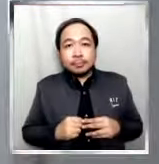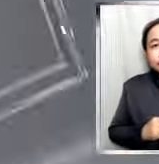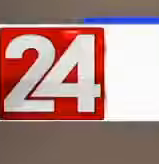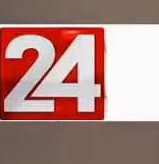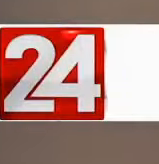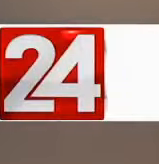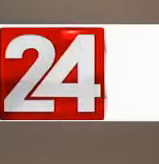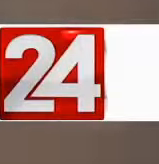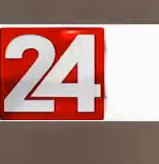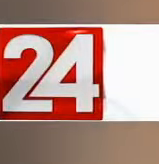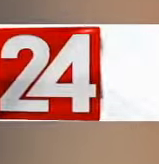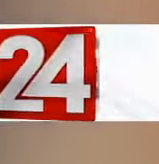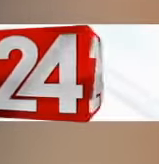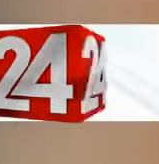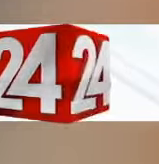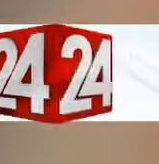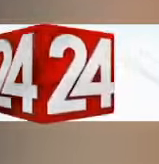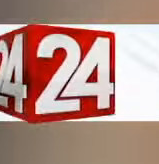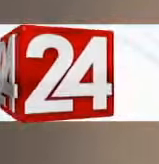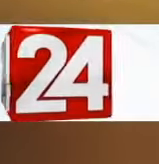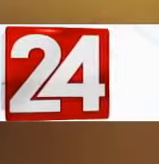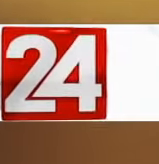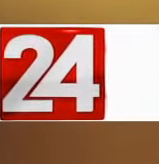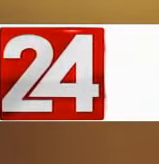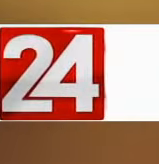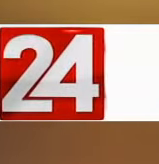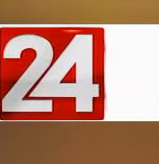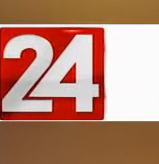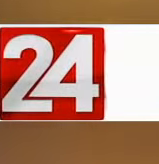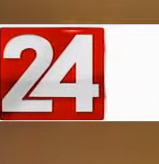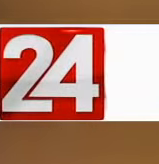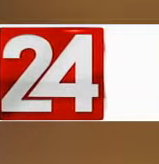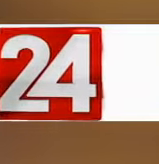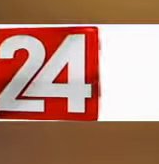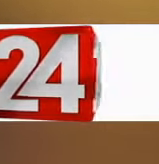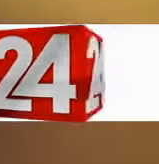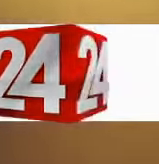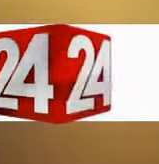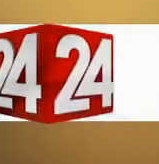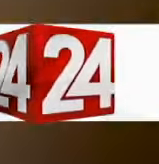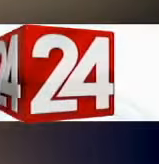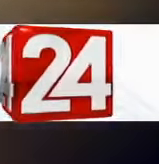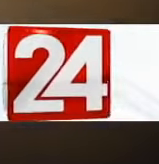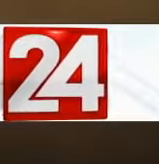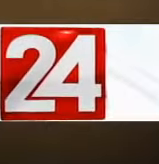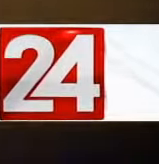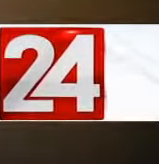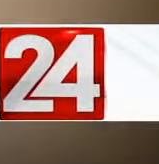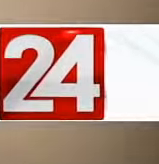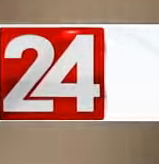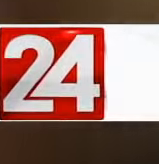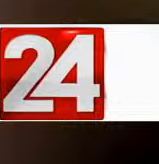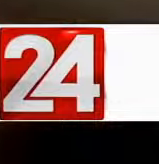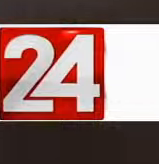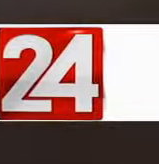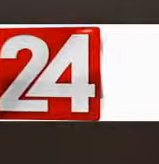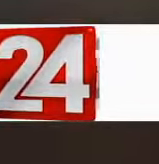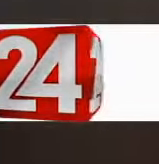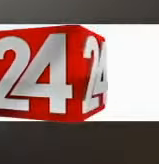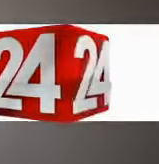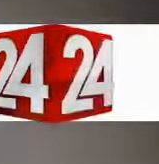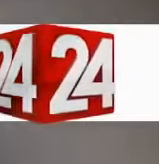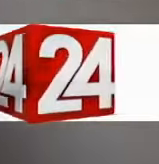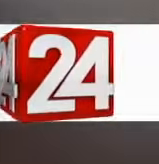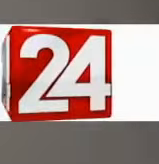Abangan! Mga magulang na patapong abobot ang koleksyon, kasiyahan ang